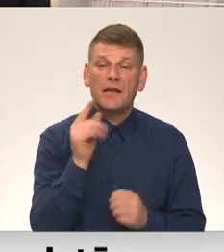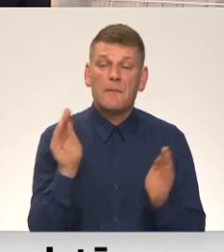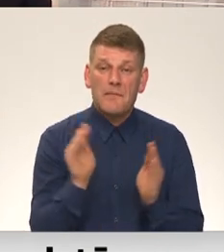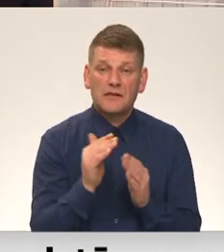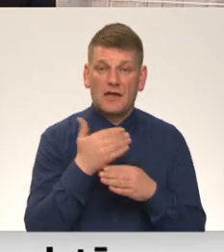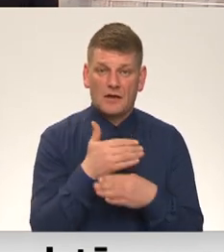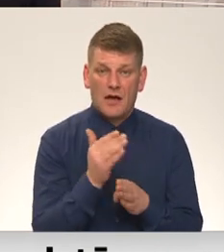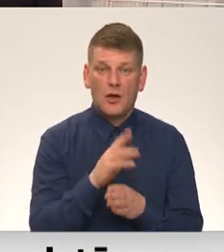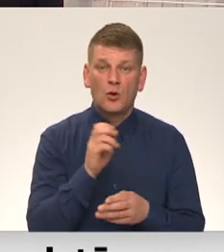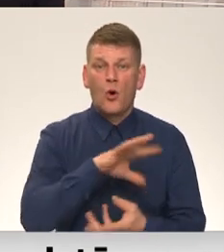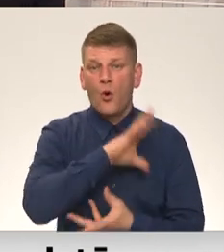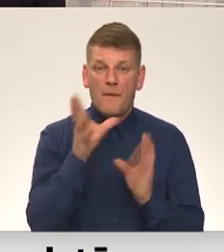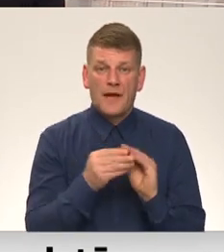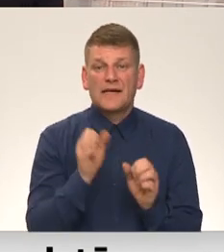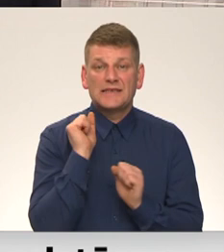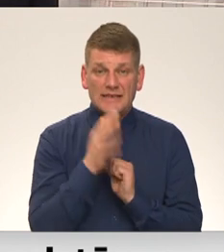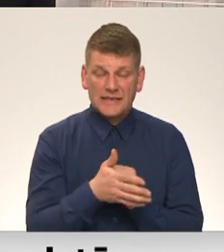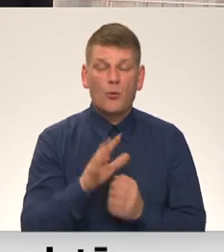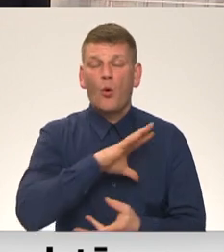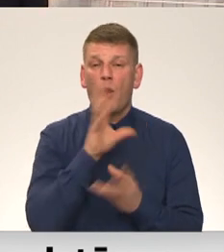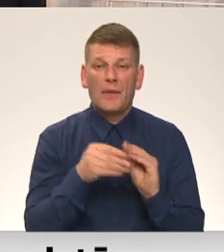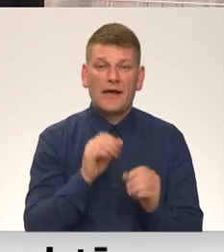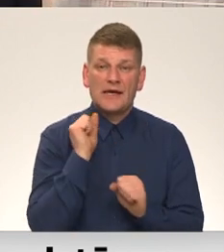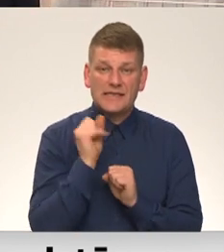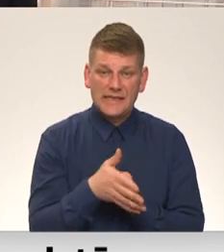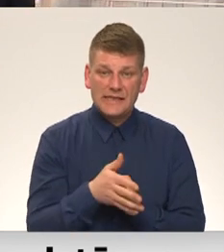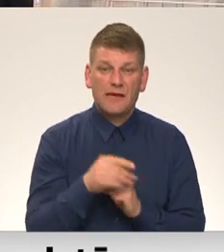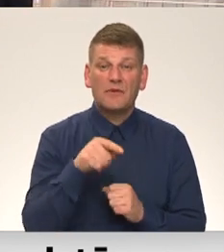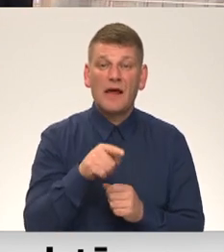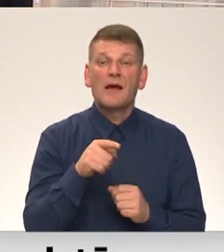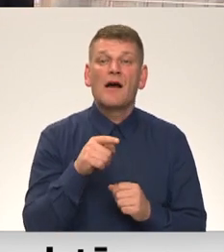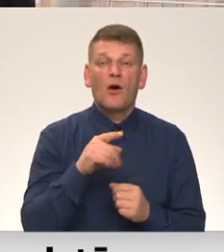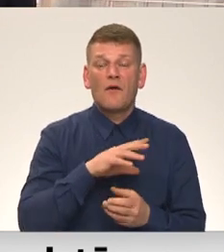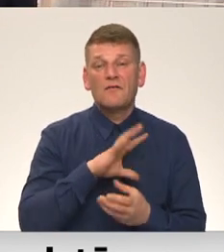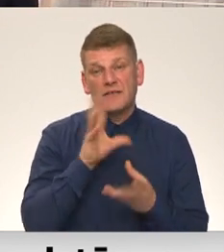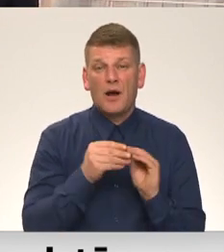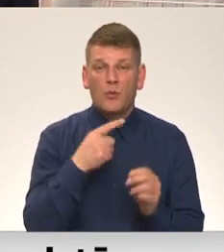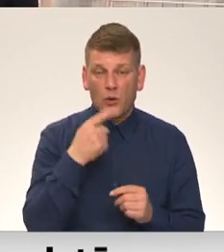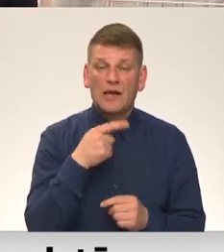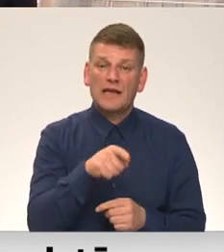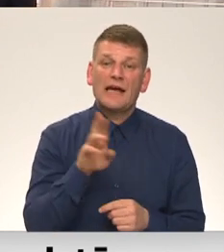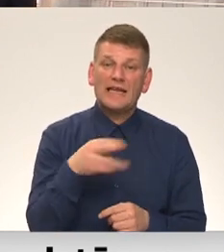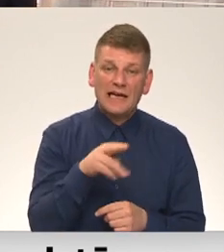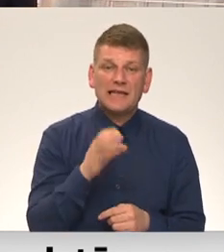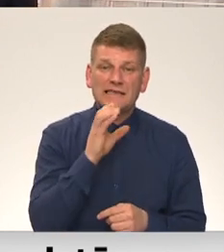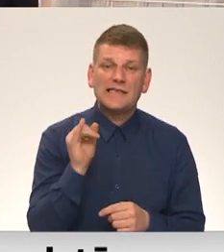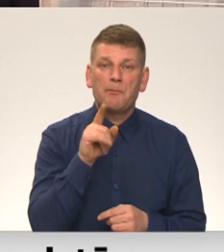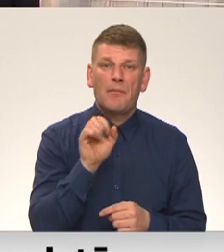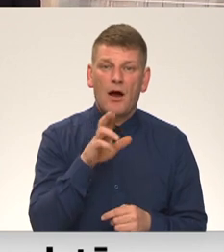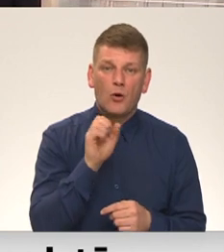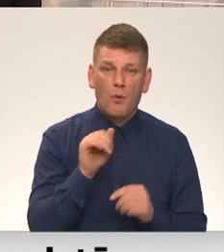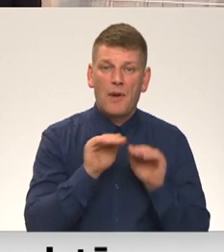no kopējās sistēmas. Kopējā sistēma, tā vispārīgi runājot, tā ir digitāla, tā ir ciparu